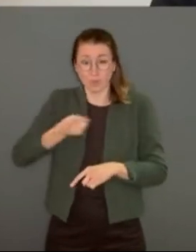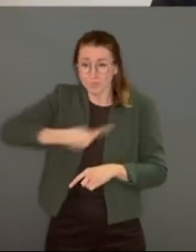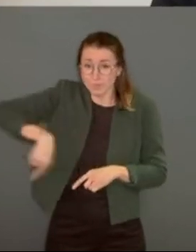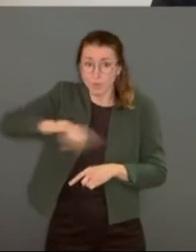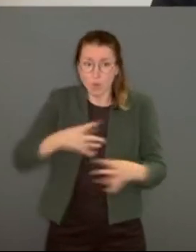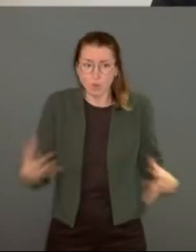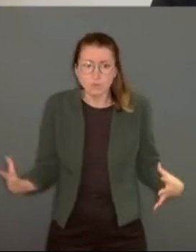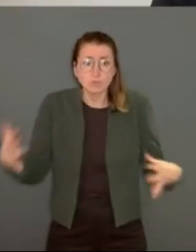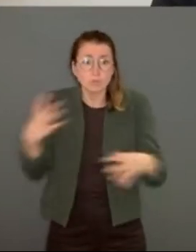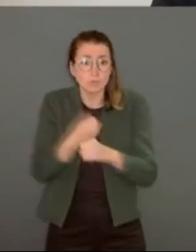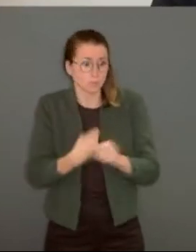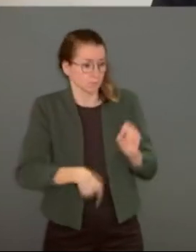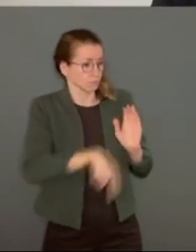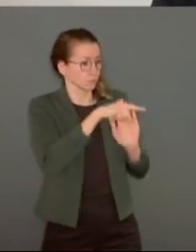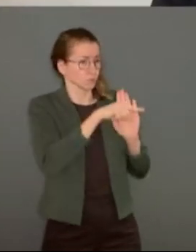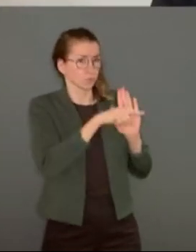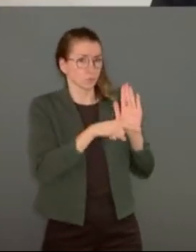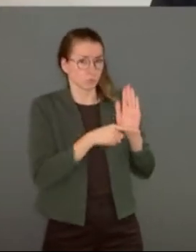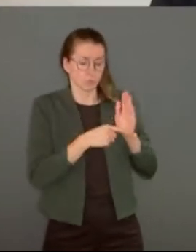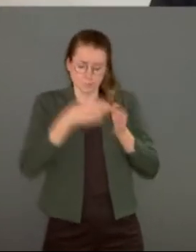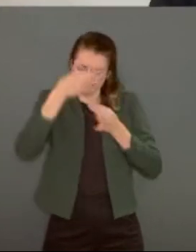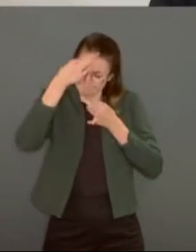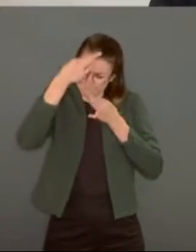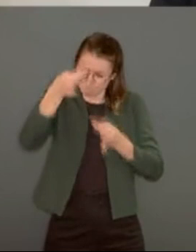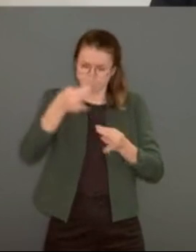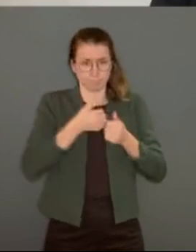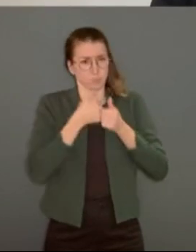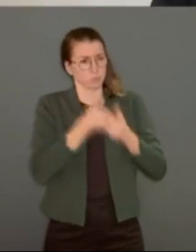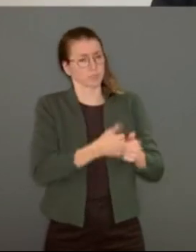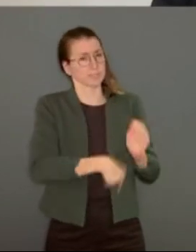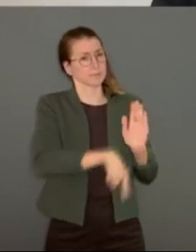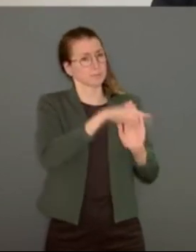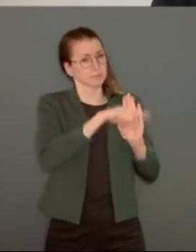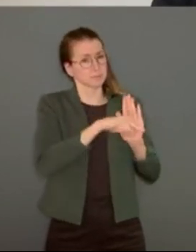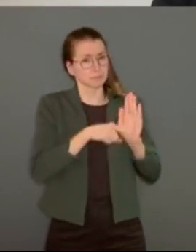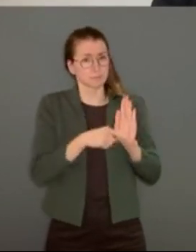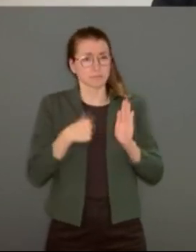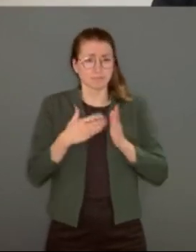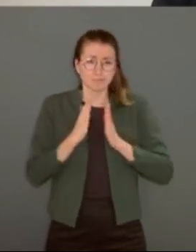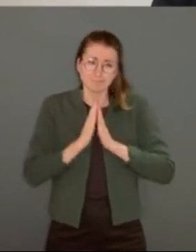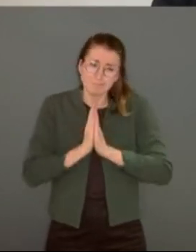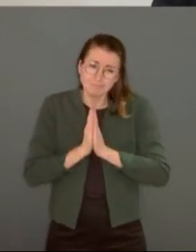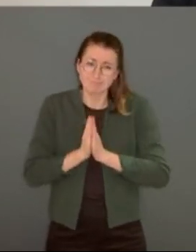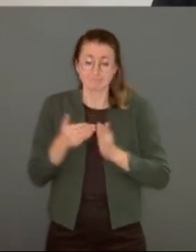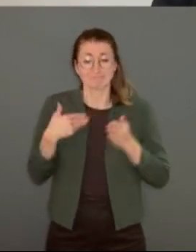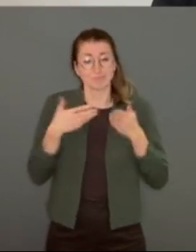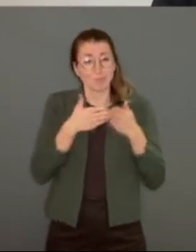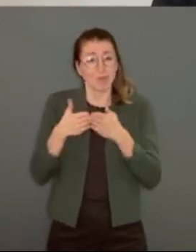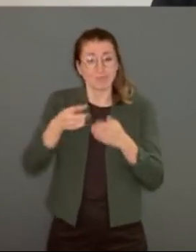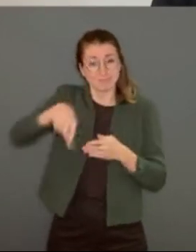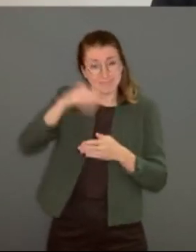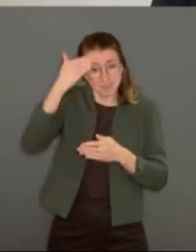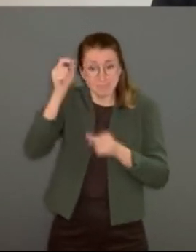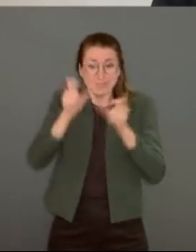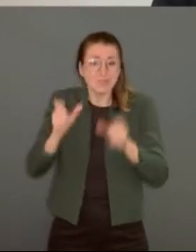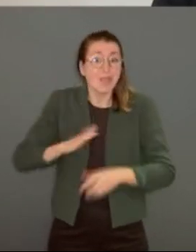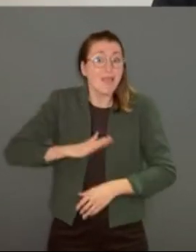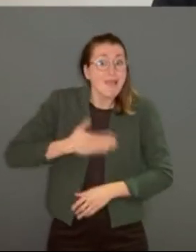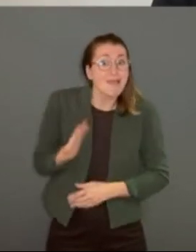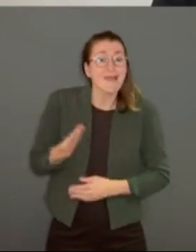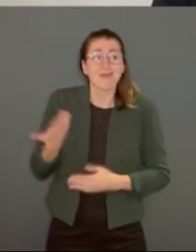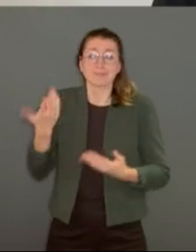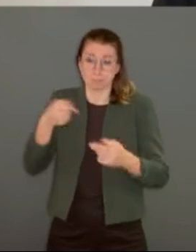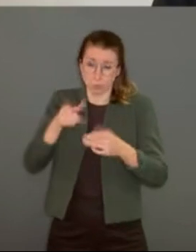été prises. Et prenez contact avec celles et ceux que vous aimez par téléphone, par email. Ne perdez pas